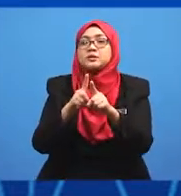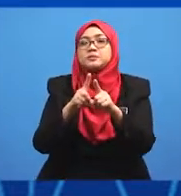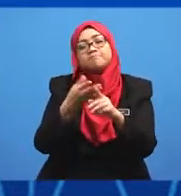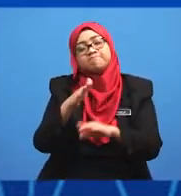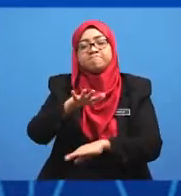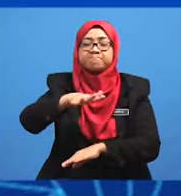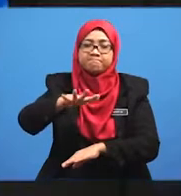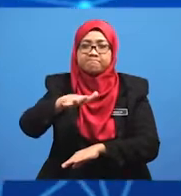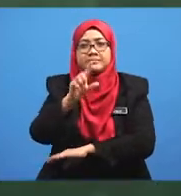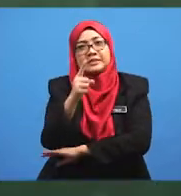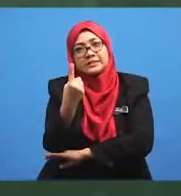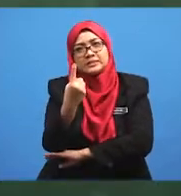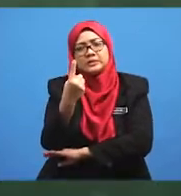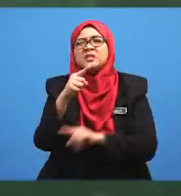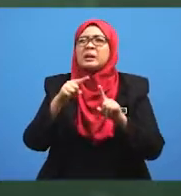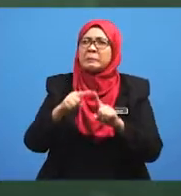Tapi kenapa?